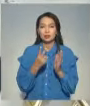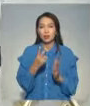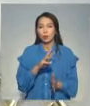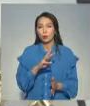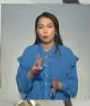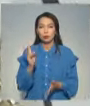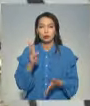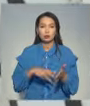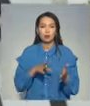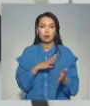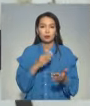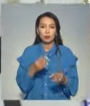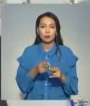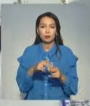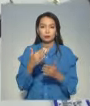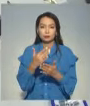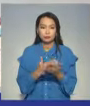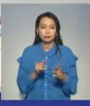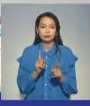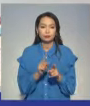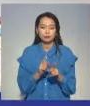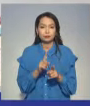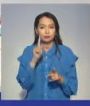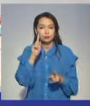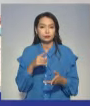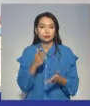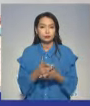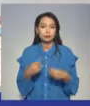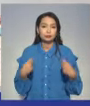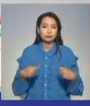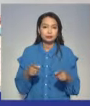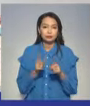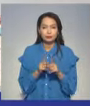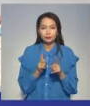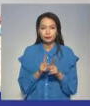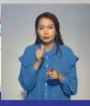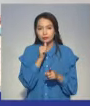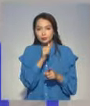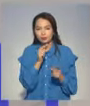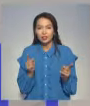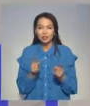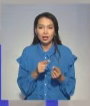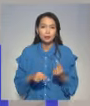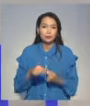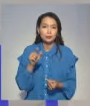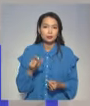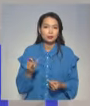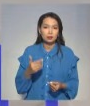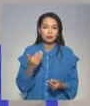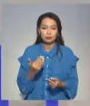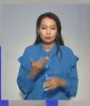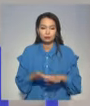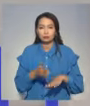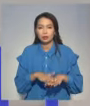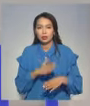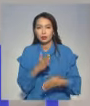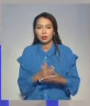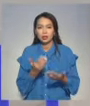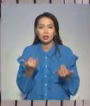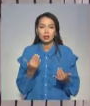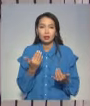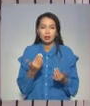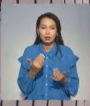бұл тізімнің әлі де өсетіндігін айтуда. Енді сауда жасап күнелтіп отырған шағын кәсіп иелері шарасыз күйде отыр. Кірістер департаменті